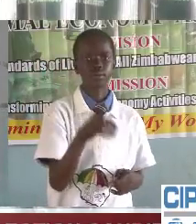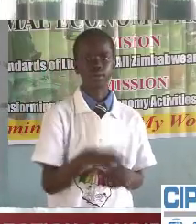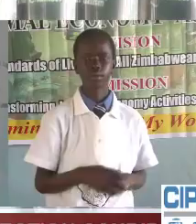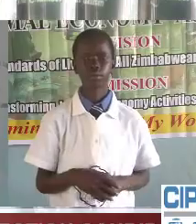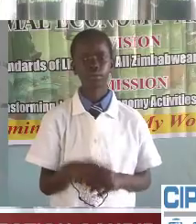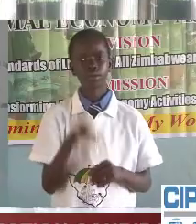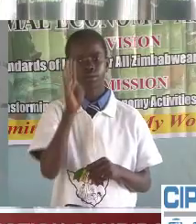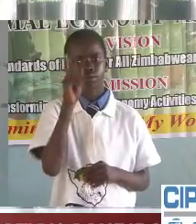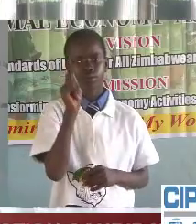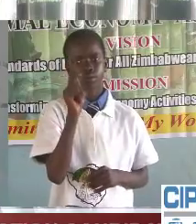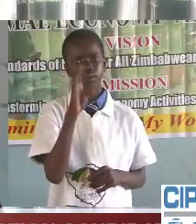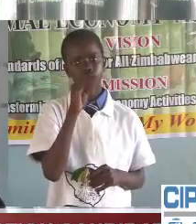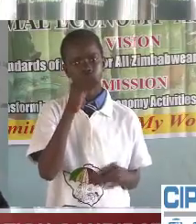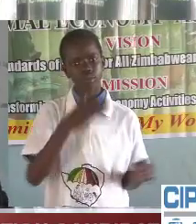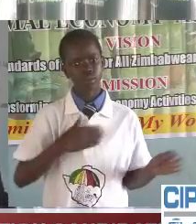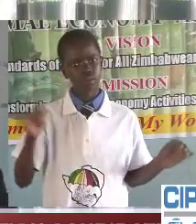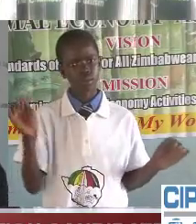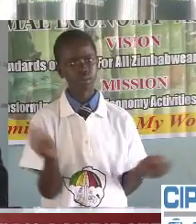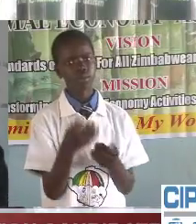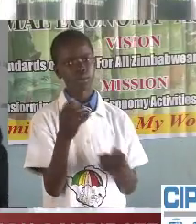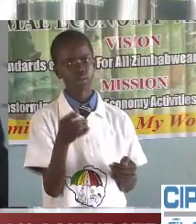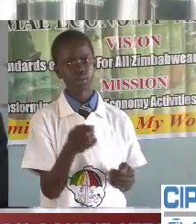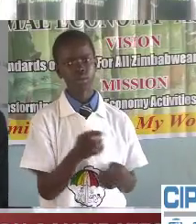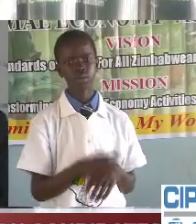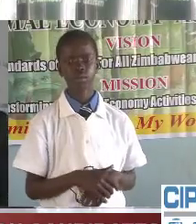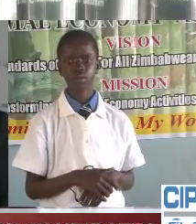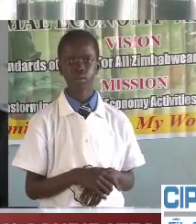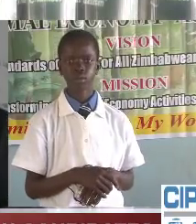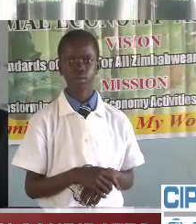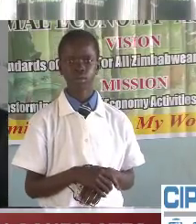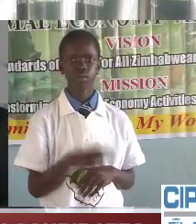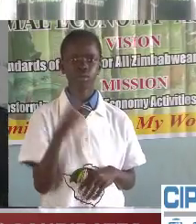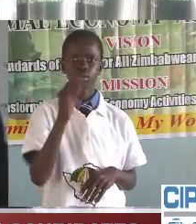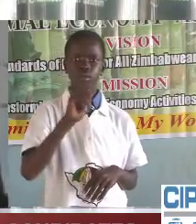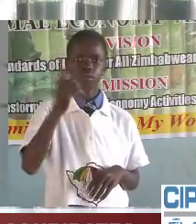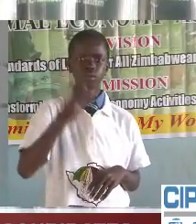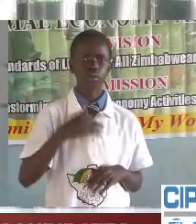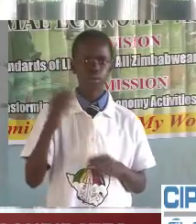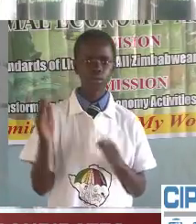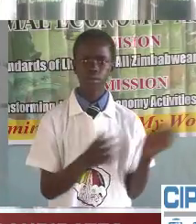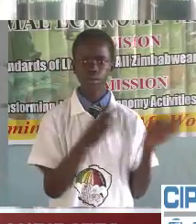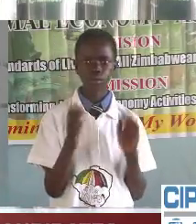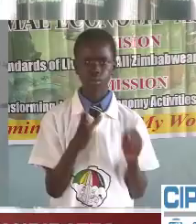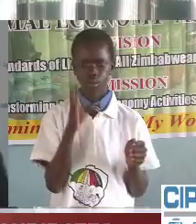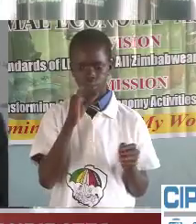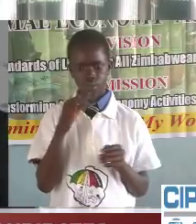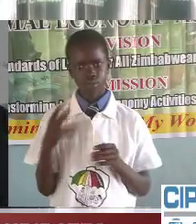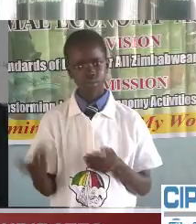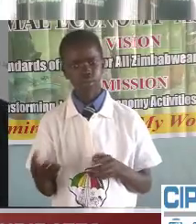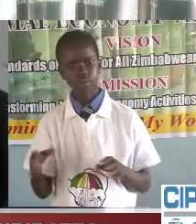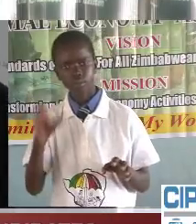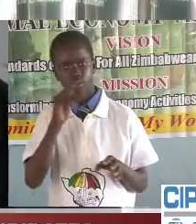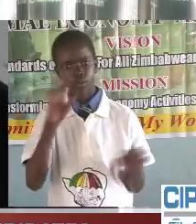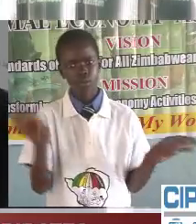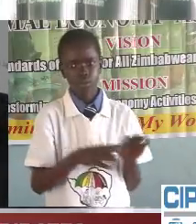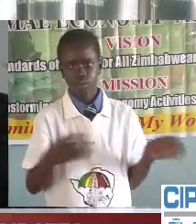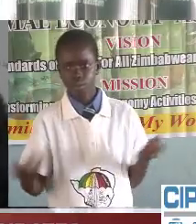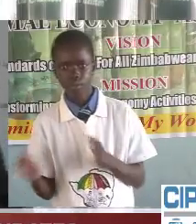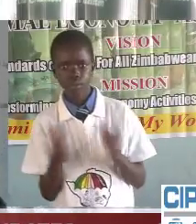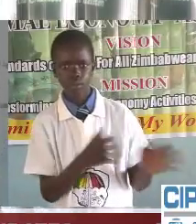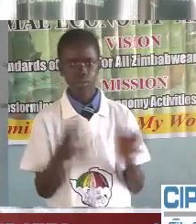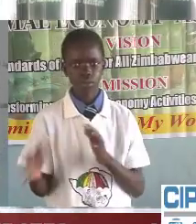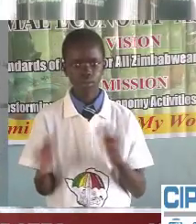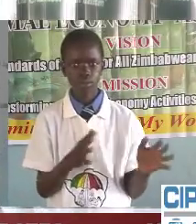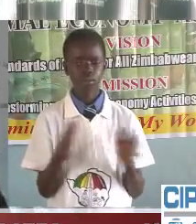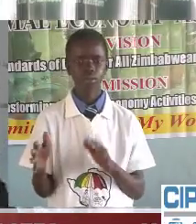Asi kuti tichengetedze mvura panoda kuti pave nemutemo kuti aiwa mvura yedu tinoishandisa sei, mvura yedu inoshandiswa sei,